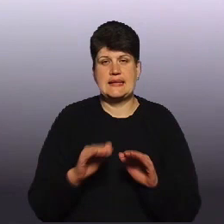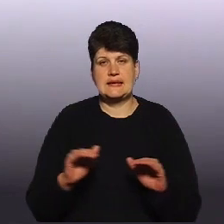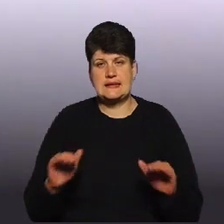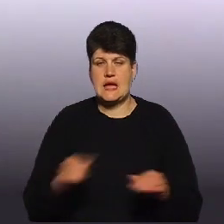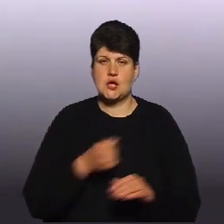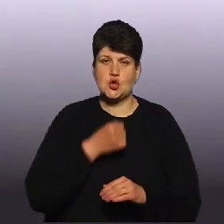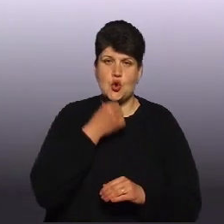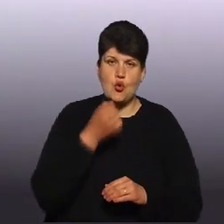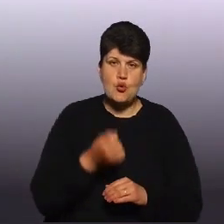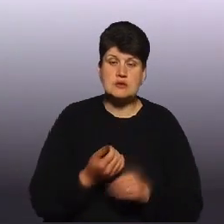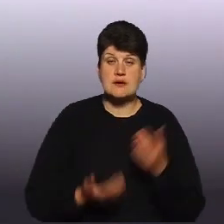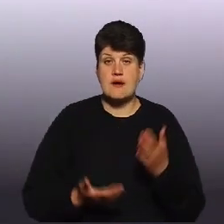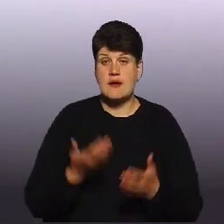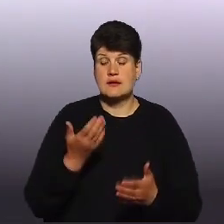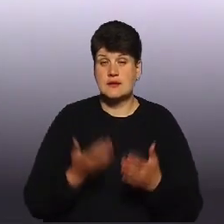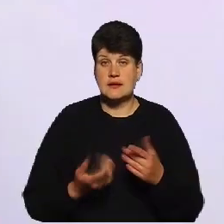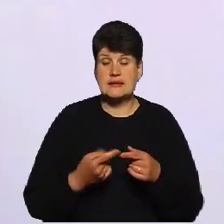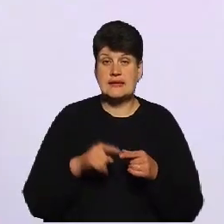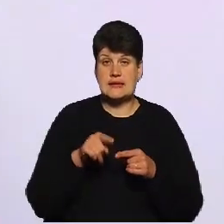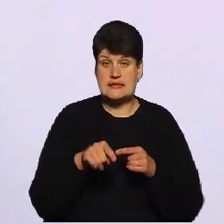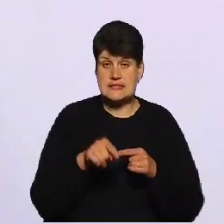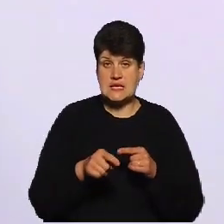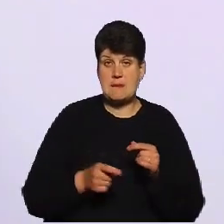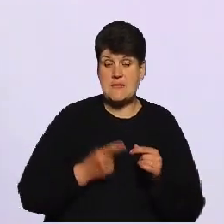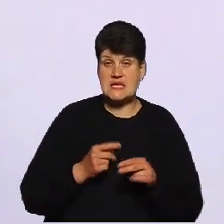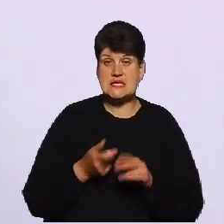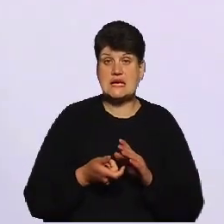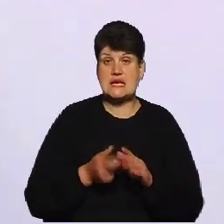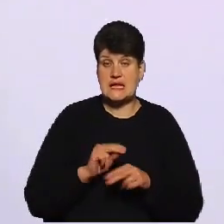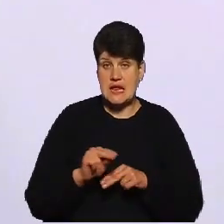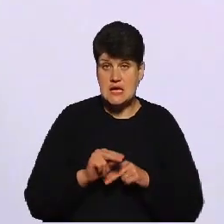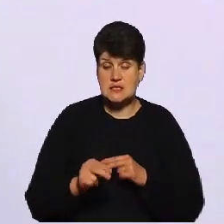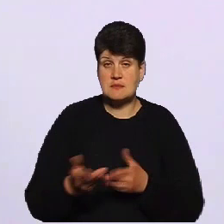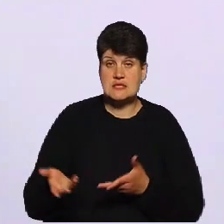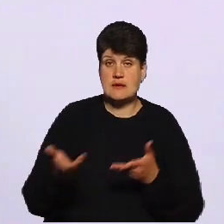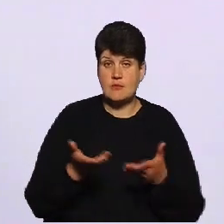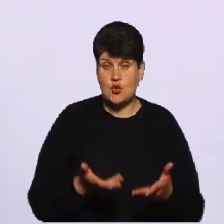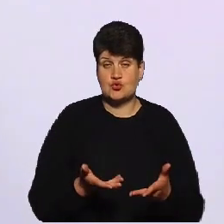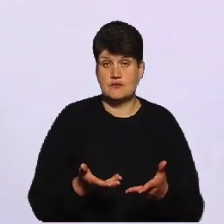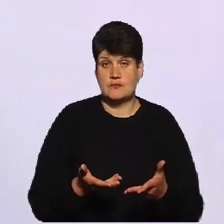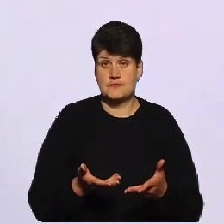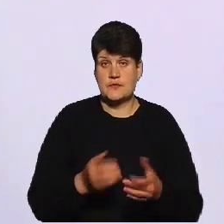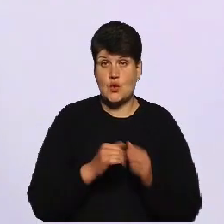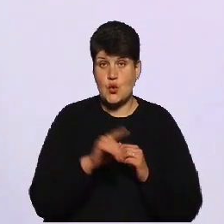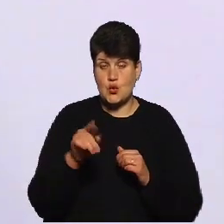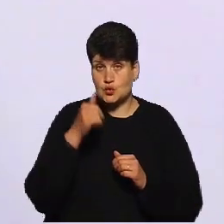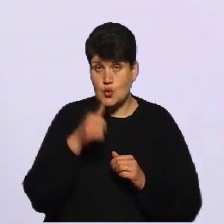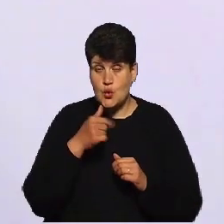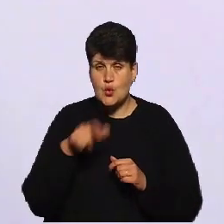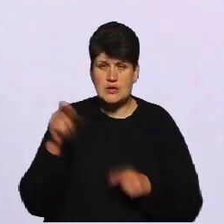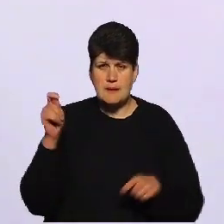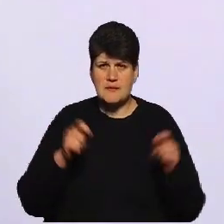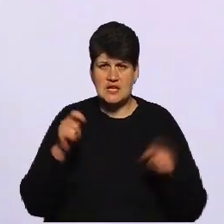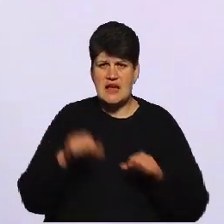але на ці майстер-класи ми запрошували, публічно запрошували, угу, кожного року. Тому люди приїжджали на велосипедах,